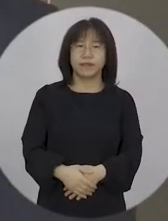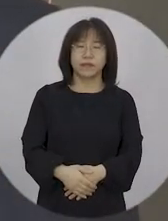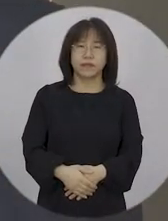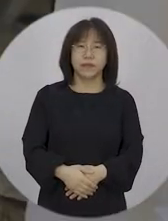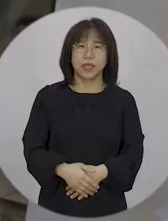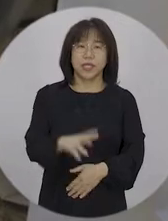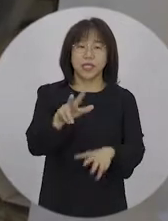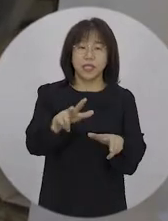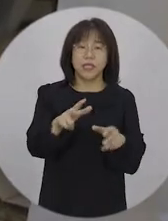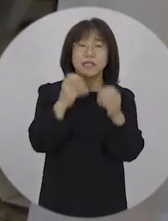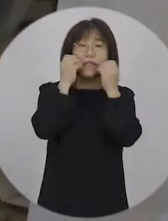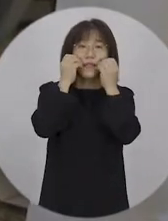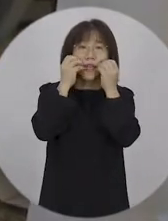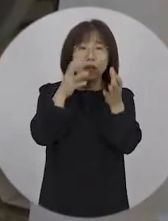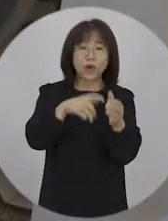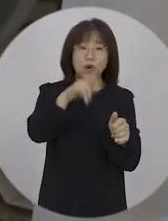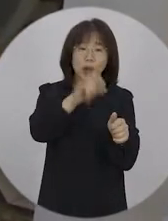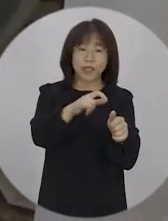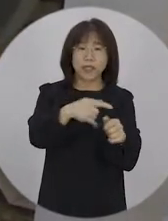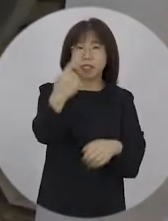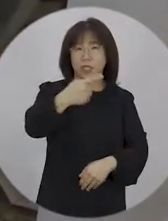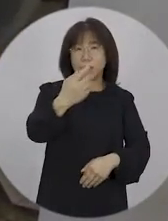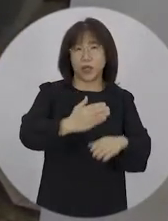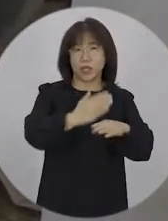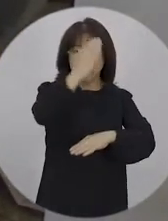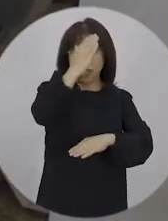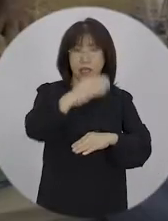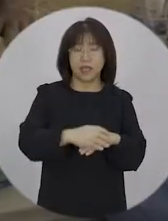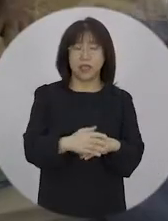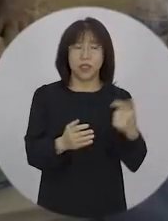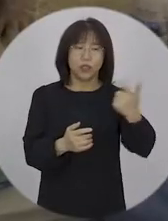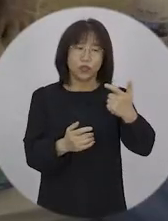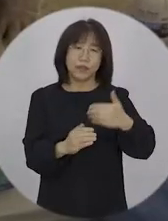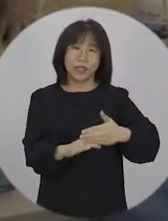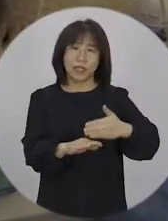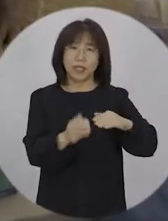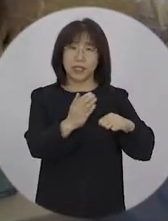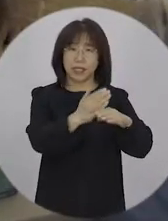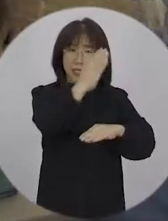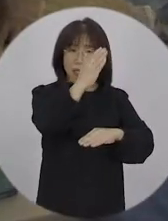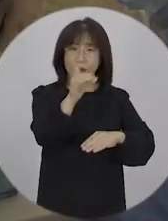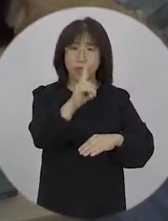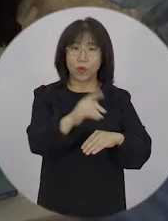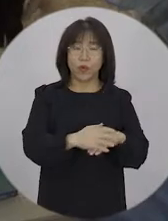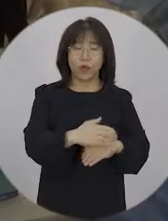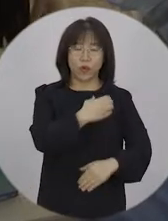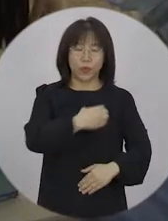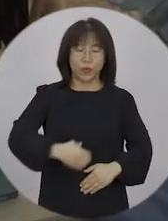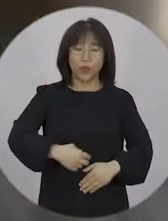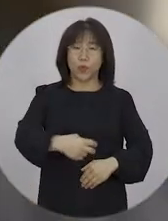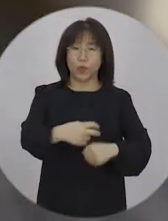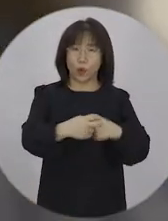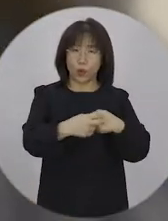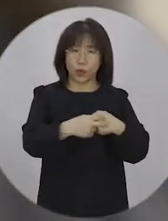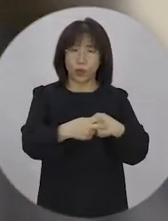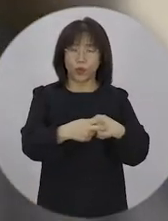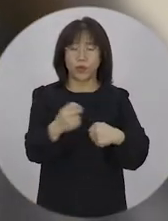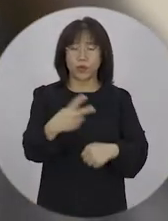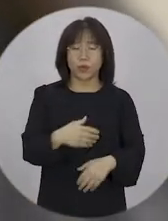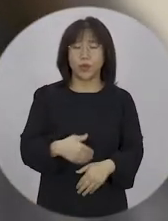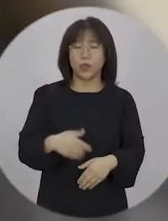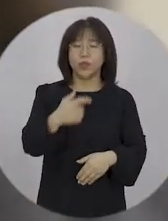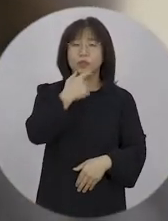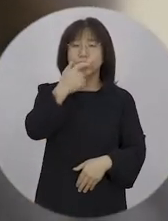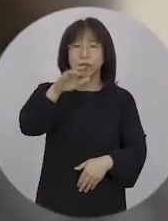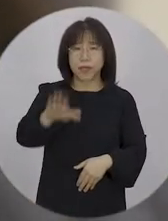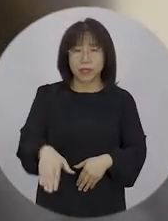이에 따라 신규 확진 자수가 천 명 이상일 경우 60세 이상 집중관리 군은 보건소에서 60세 미만 관리 구는 구청